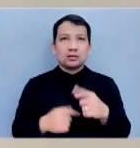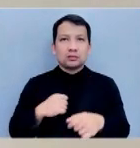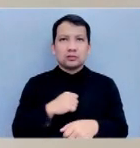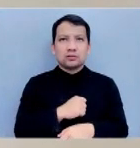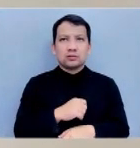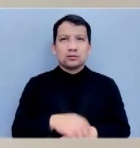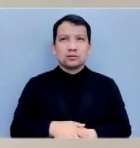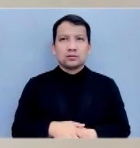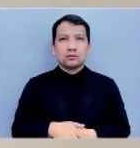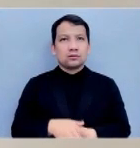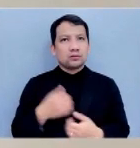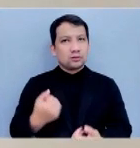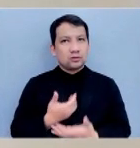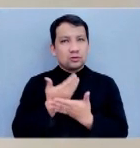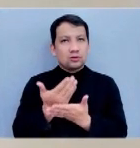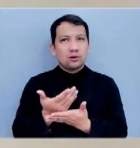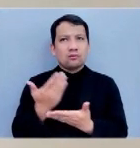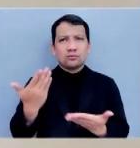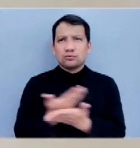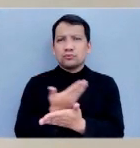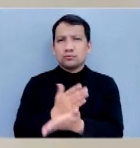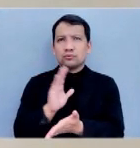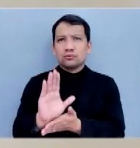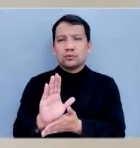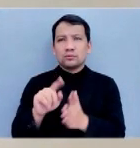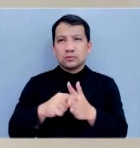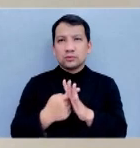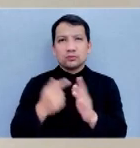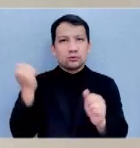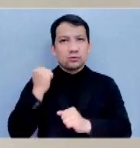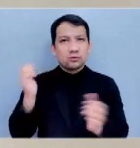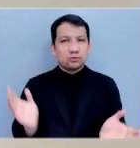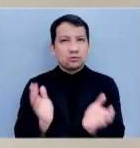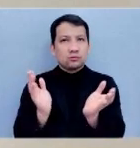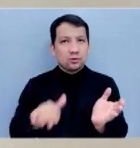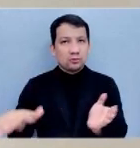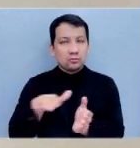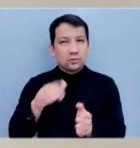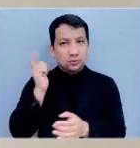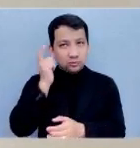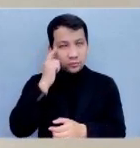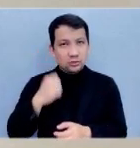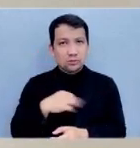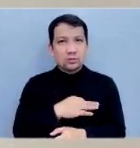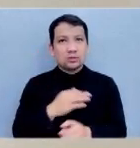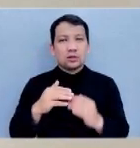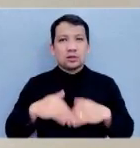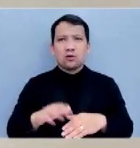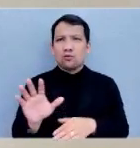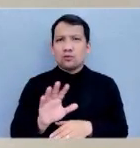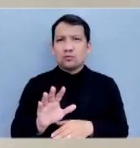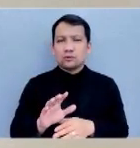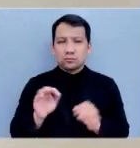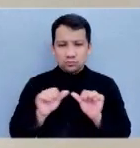Escudero, inspiring daw ito at senyales ng bagong simula. Sana daw mahikayat nito ang government officials at employees na pagigihan